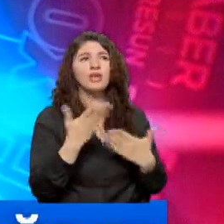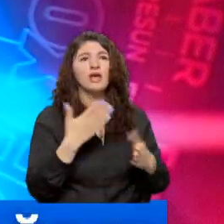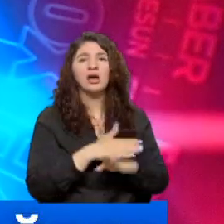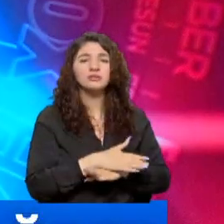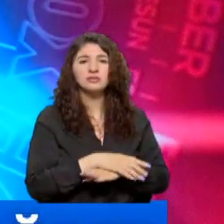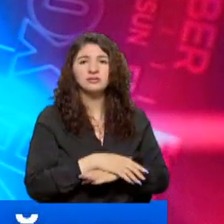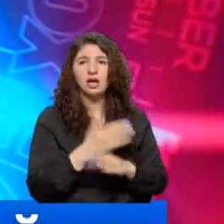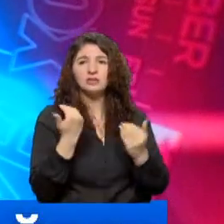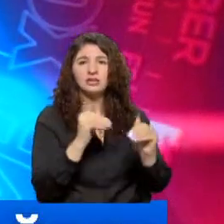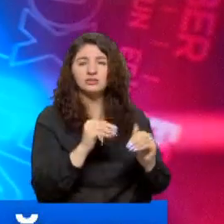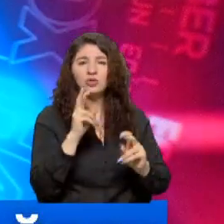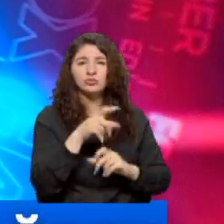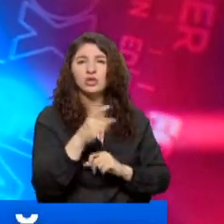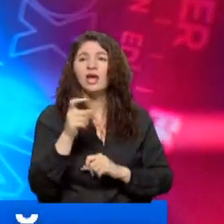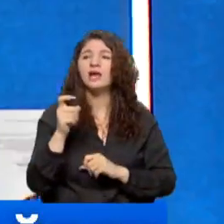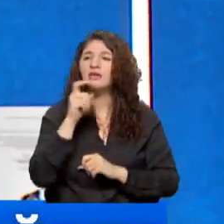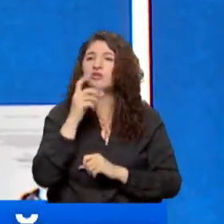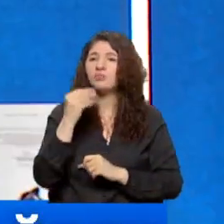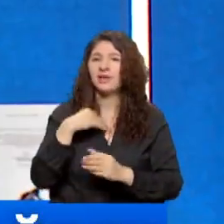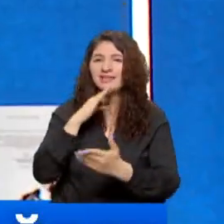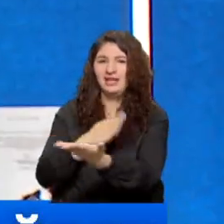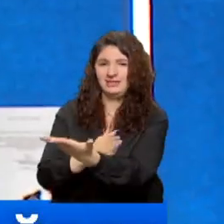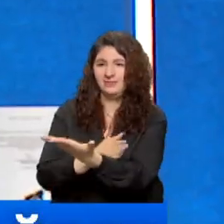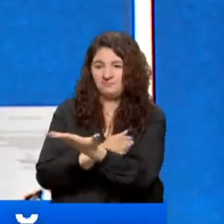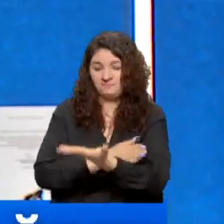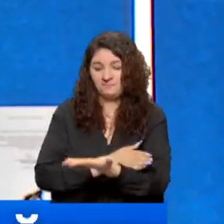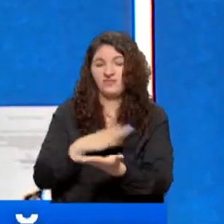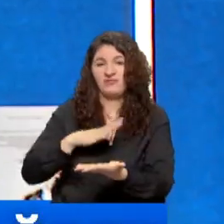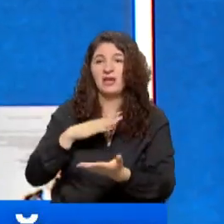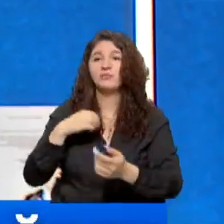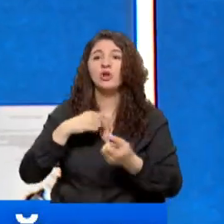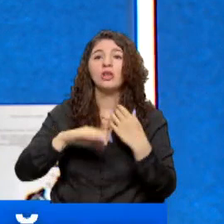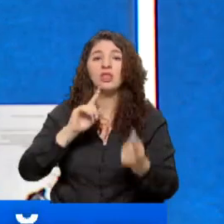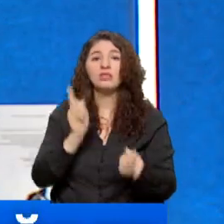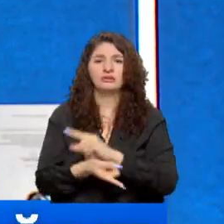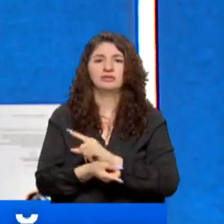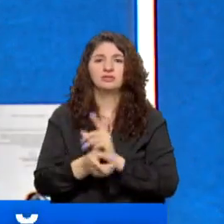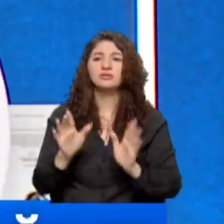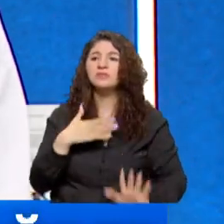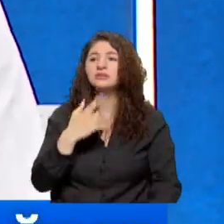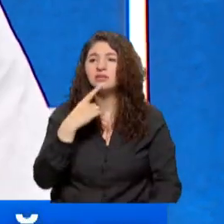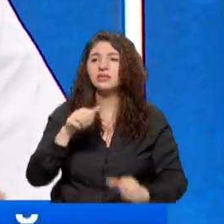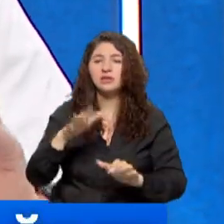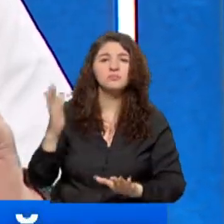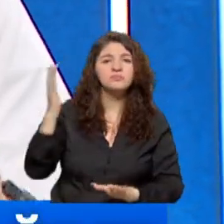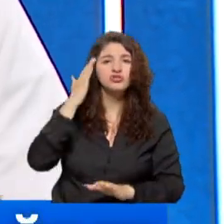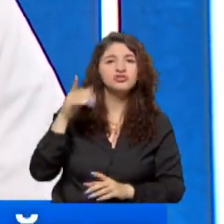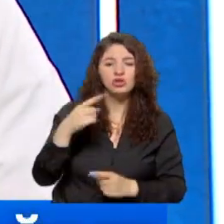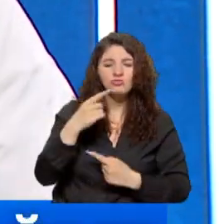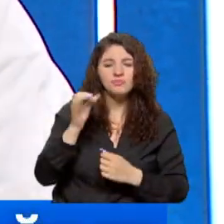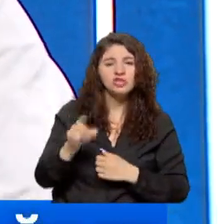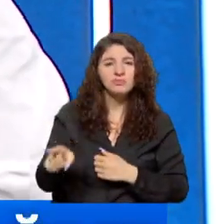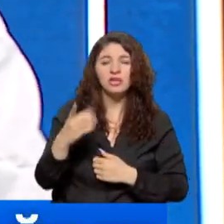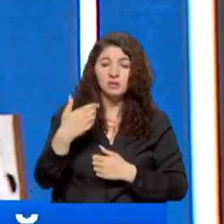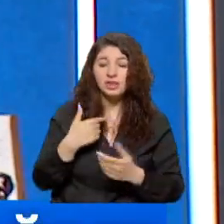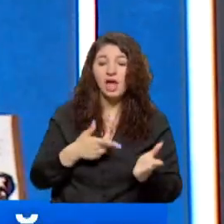Aslında destek Yanlış olmasın diye yanında kağıdında getirdim Bizde durum tam tersine dedik yayın başında